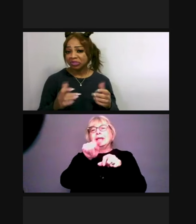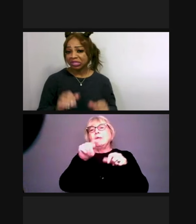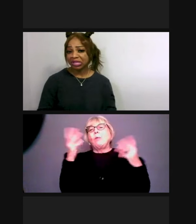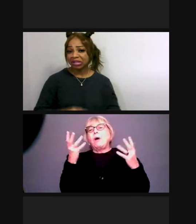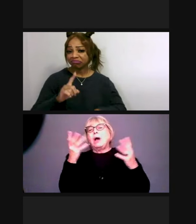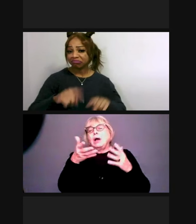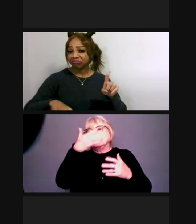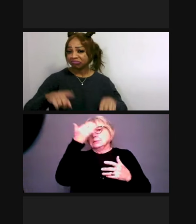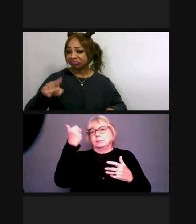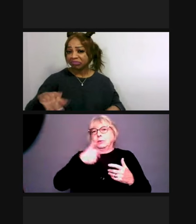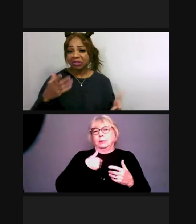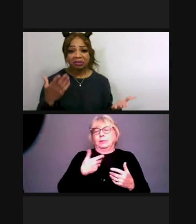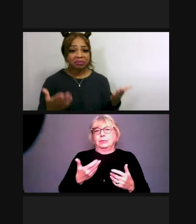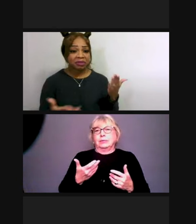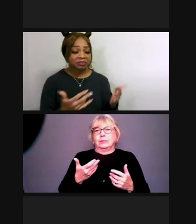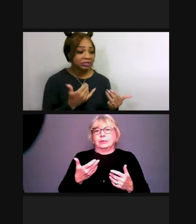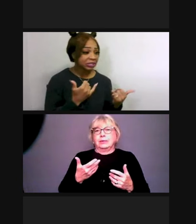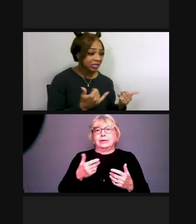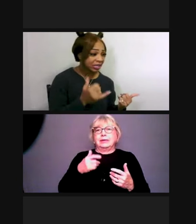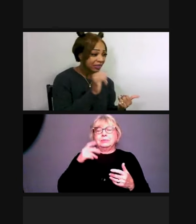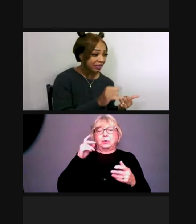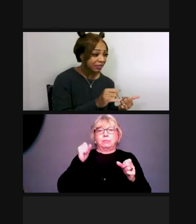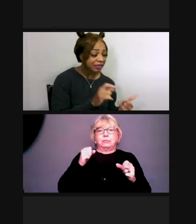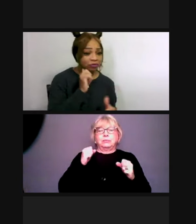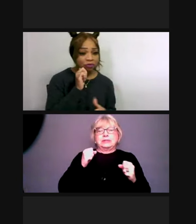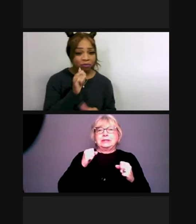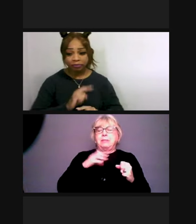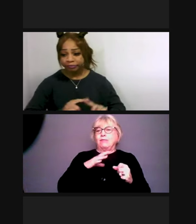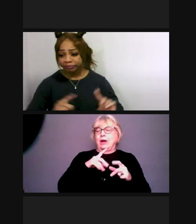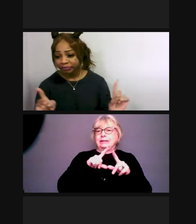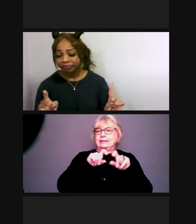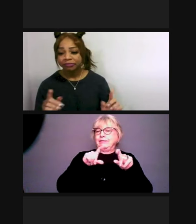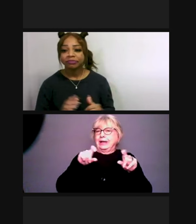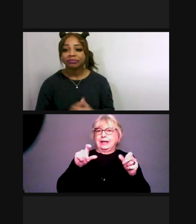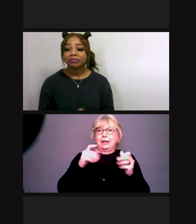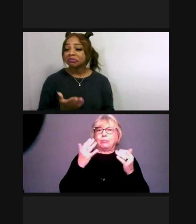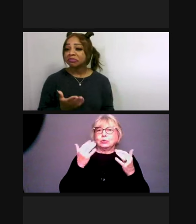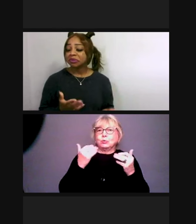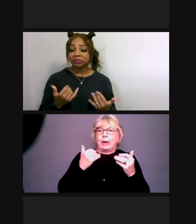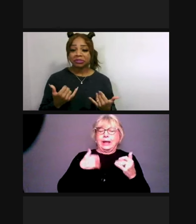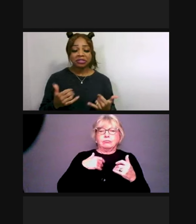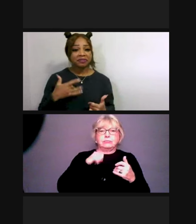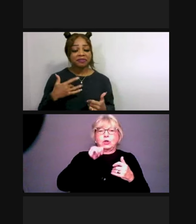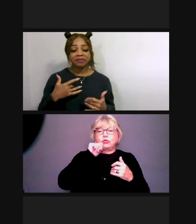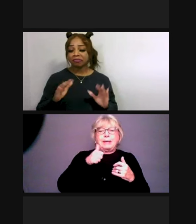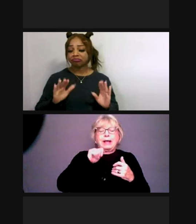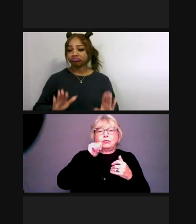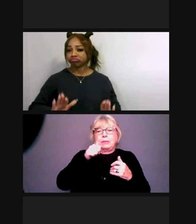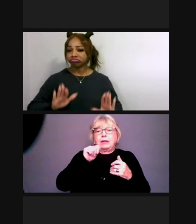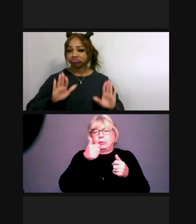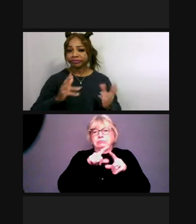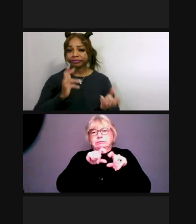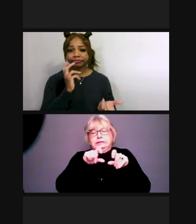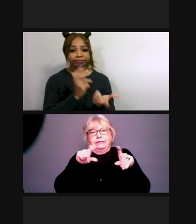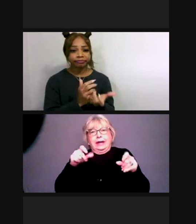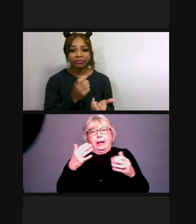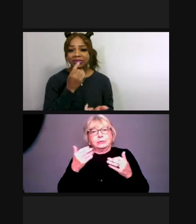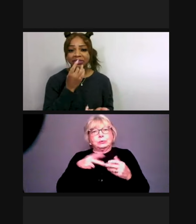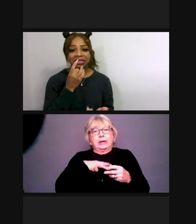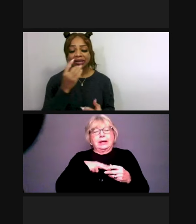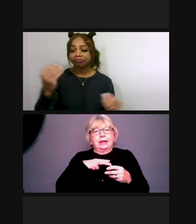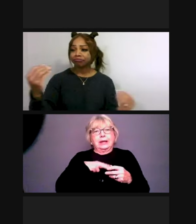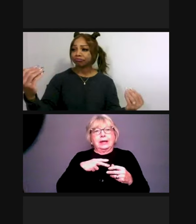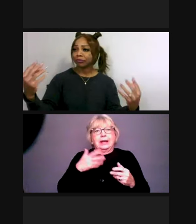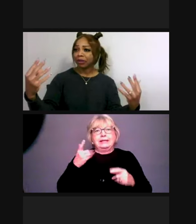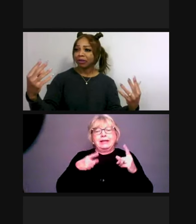Et ça peut varier, mes besoins peuvent changer au quotidien. Parfois, je me sens très bien